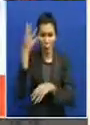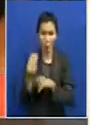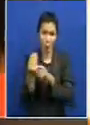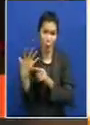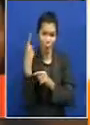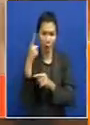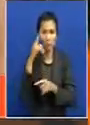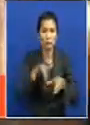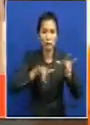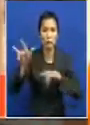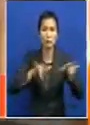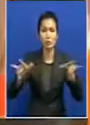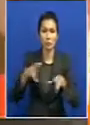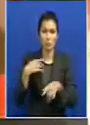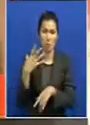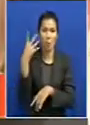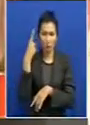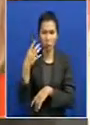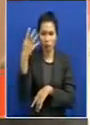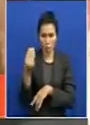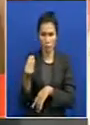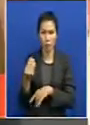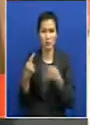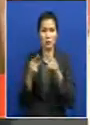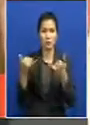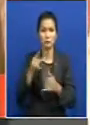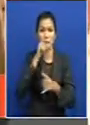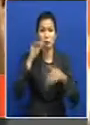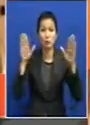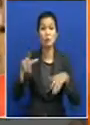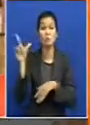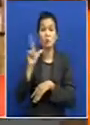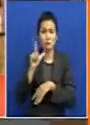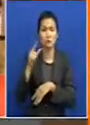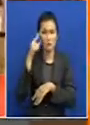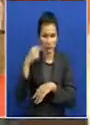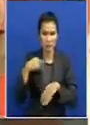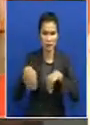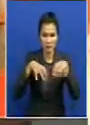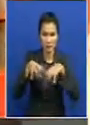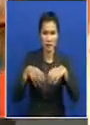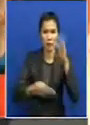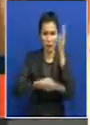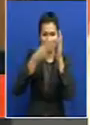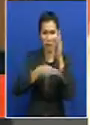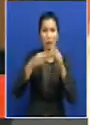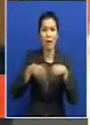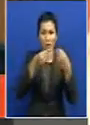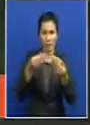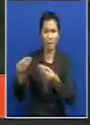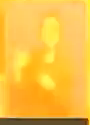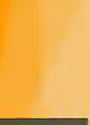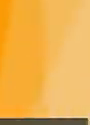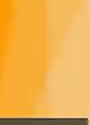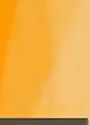เพราะเมื่อวานนี้มีคนตกค้างอยู่จำนวนหนึ่งแต่ว่านกแอร์เขาก็มีการจัดหาโรงแรมให้พักทั้งหมด3โรงแรมด้วยกัน